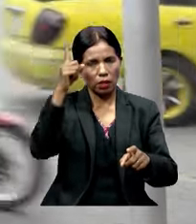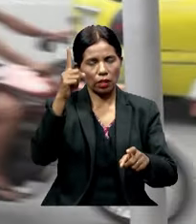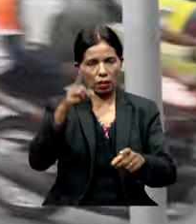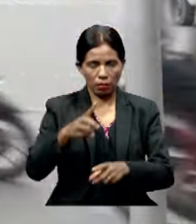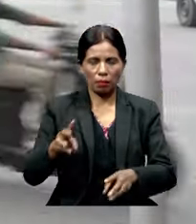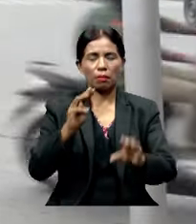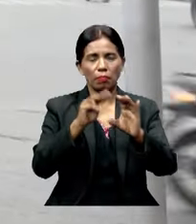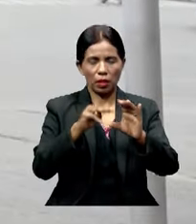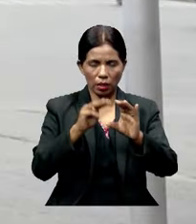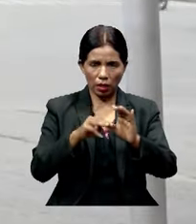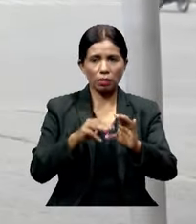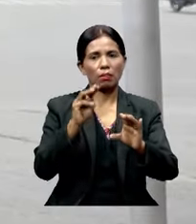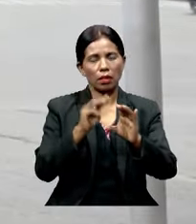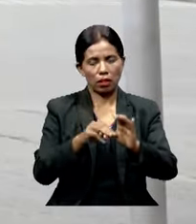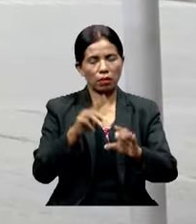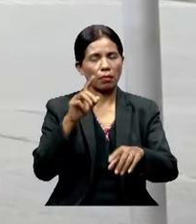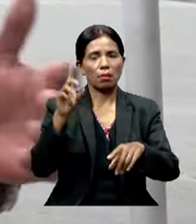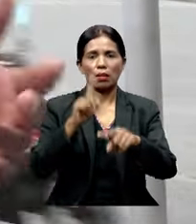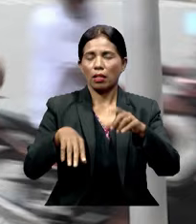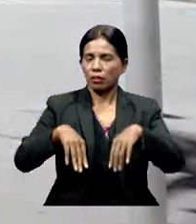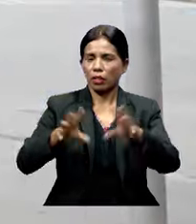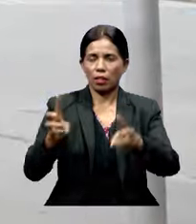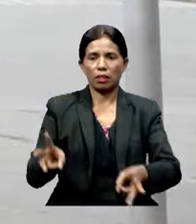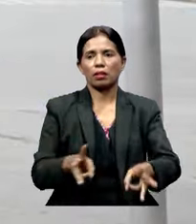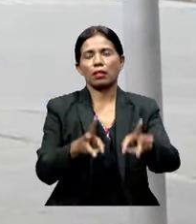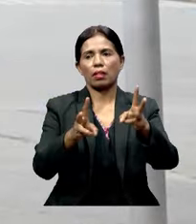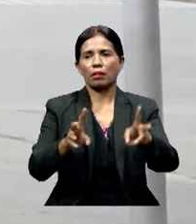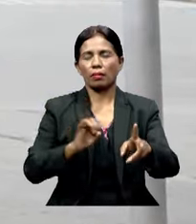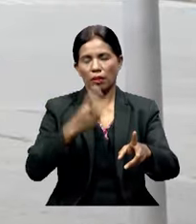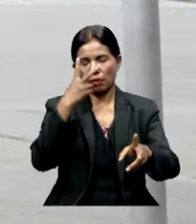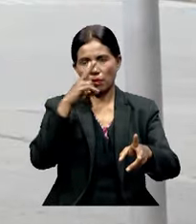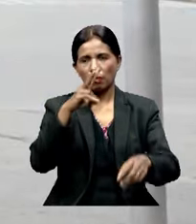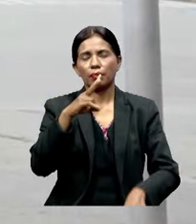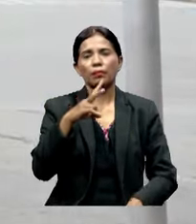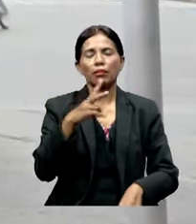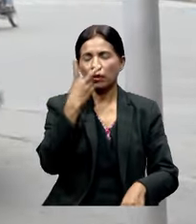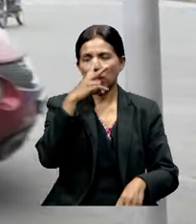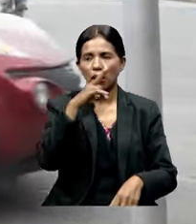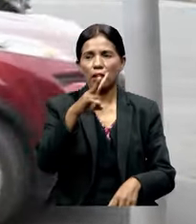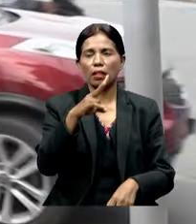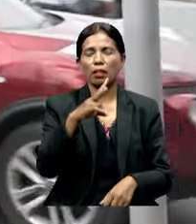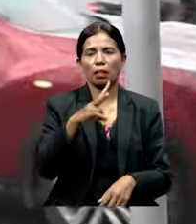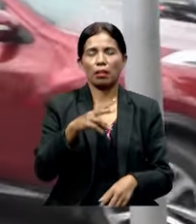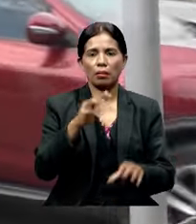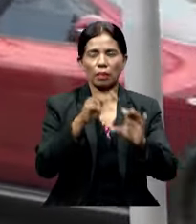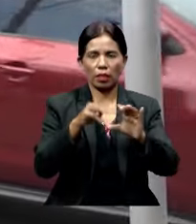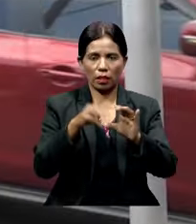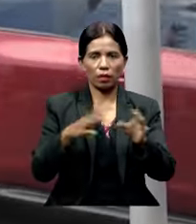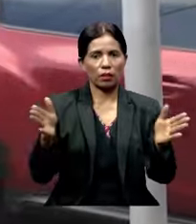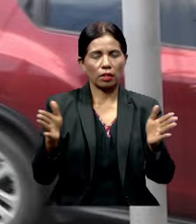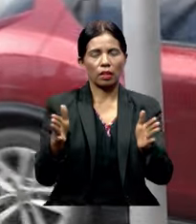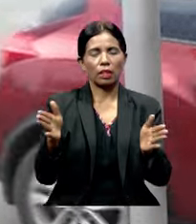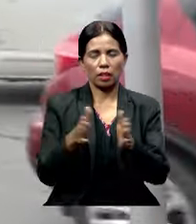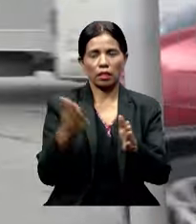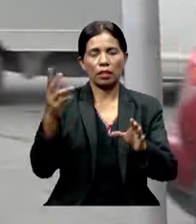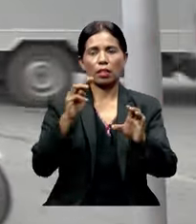estrada para kareta, laos estrada para itat fang. Sete horas baletan mahawari ene bane sempre mosu mercado kikuang ia estrada lara. Mas ita kazan para